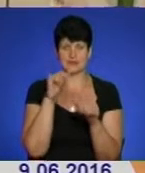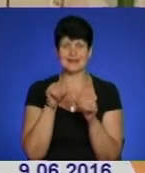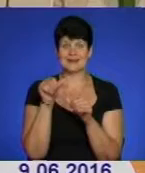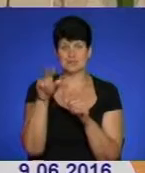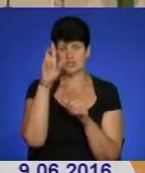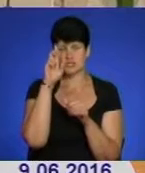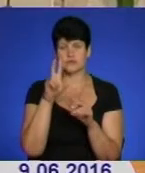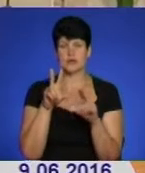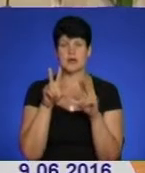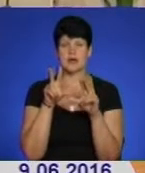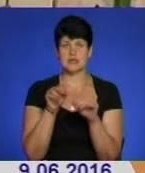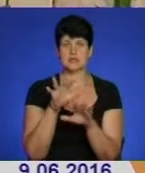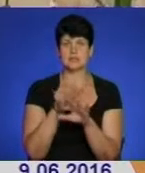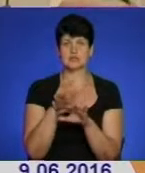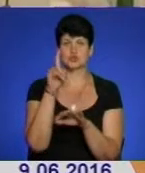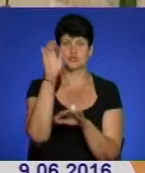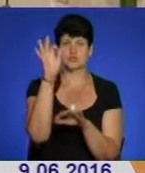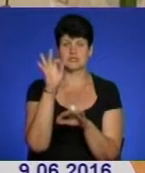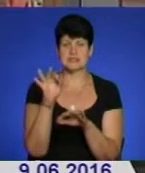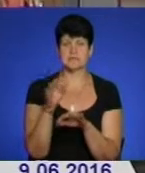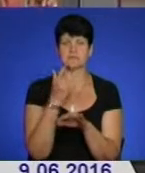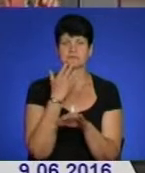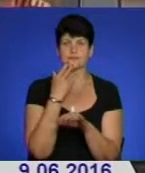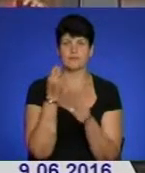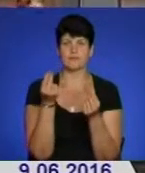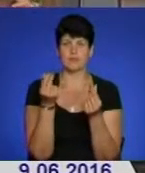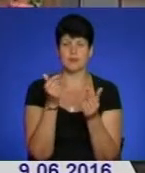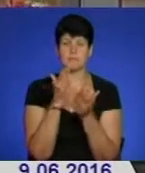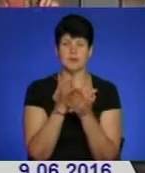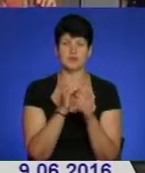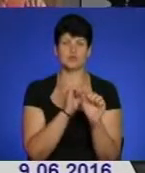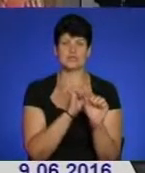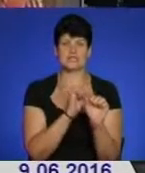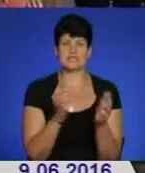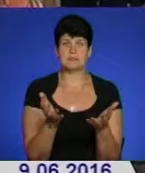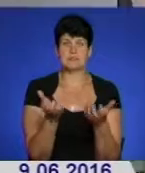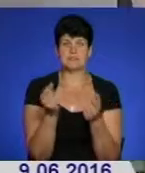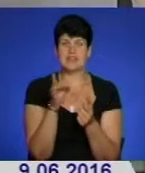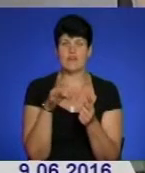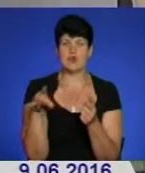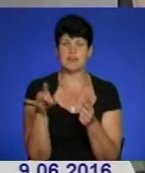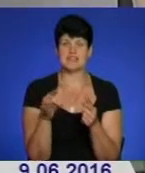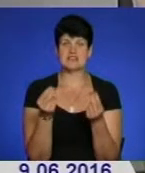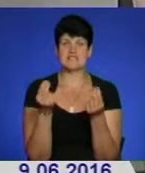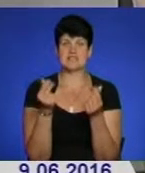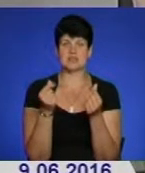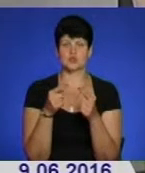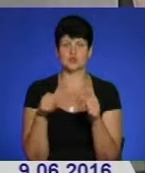державної гарантії, банки зі 100% зарубіжним капіталом мають захист та підтримку європейських фінансових